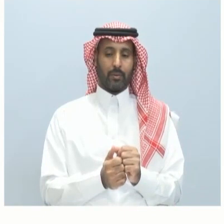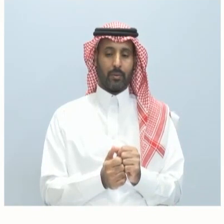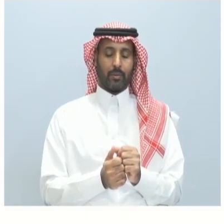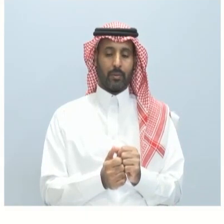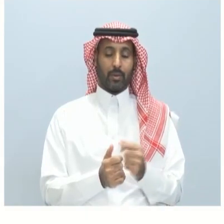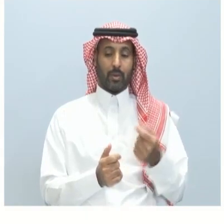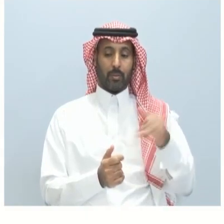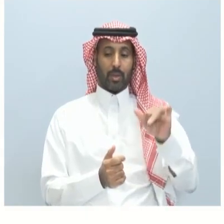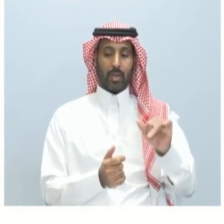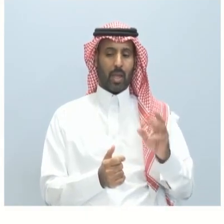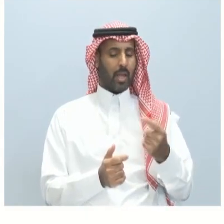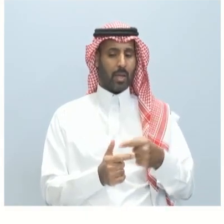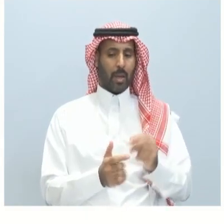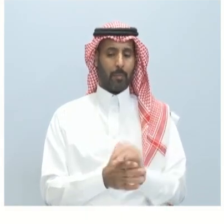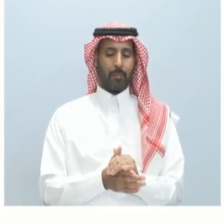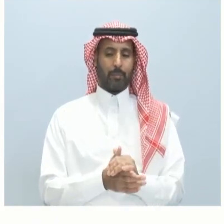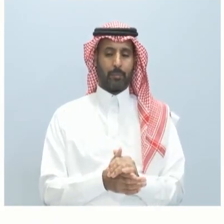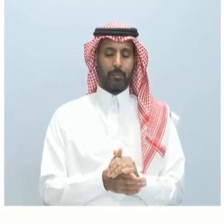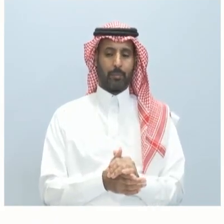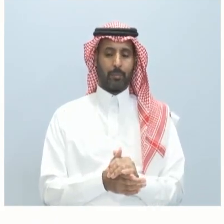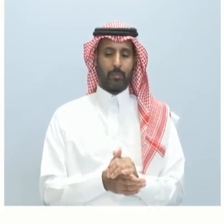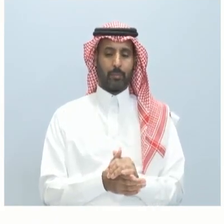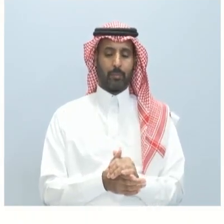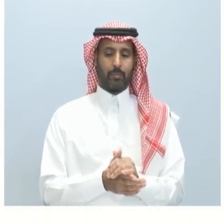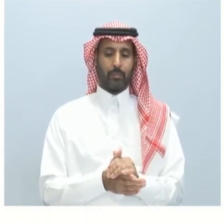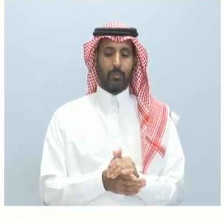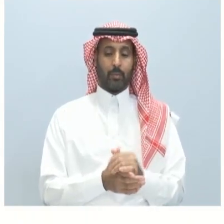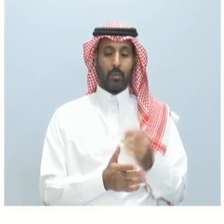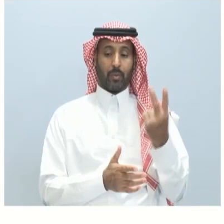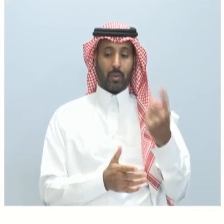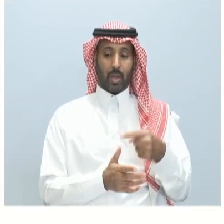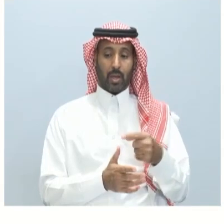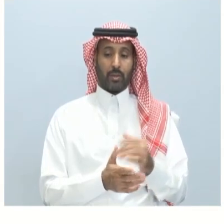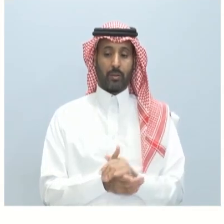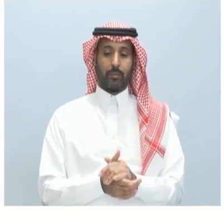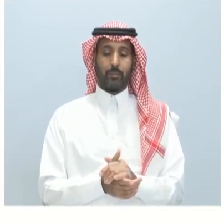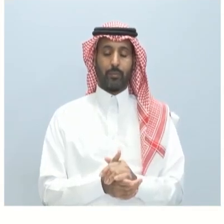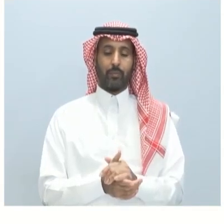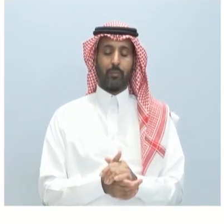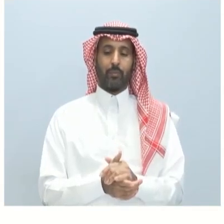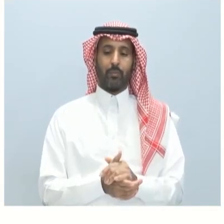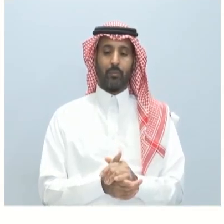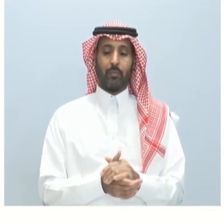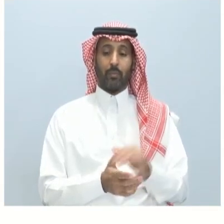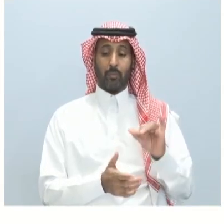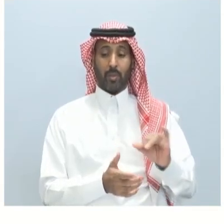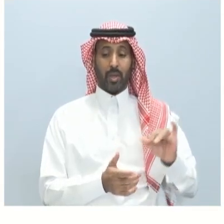يتبقى نعم يتبقى لدينا 12 اذا م تساوي